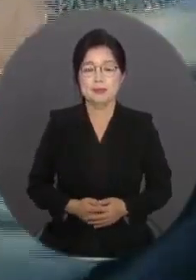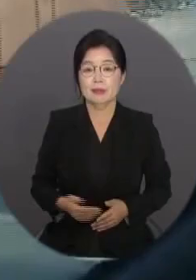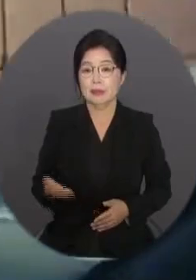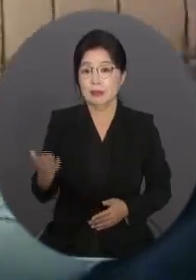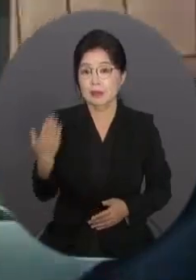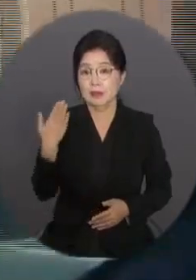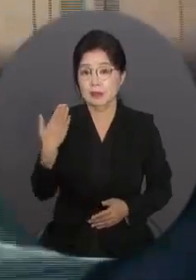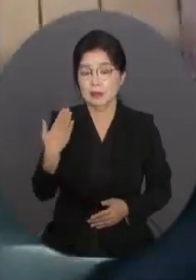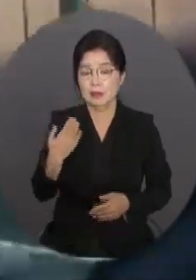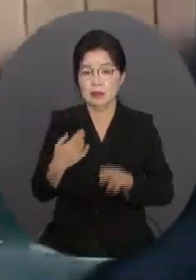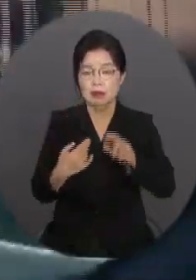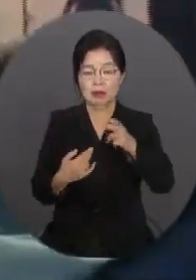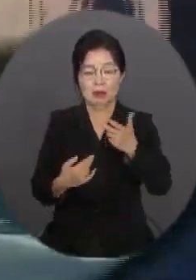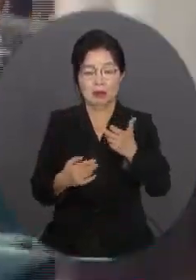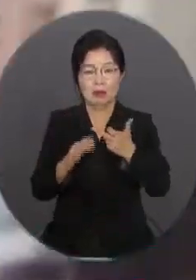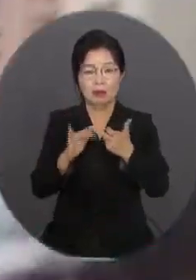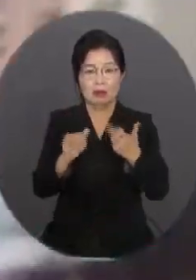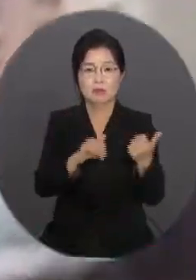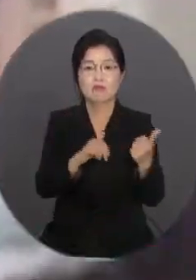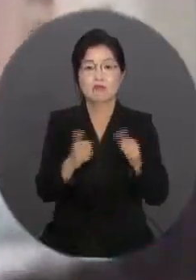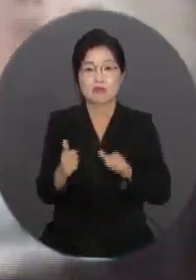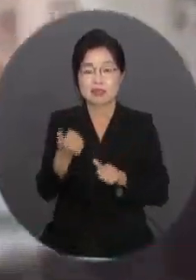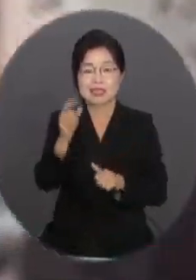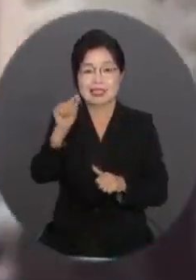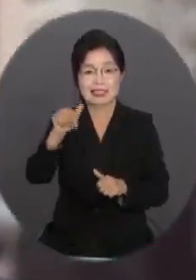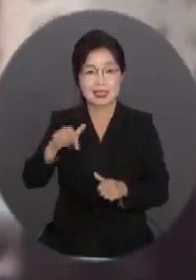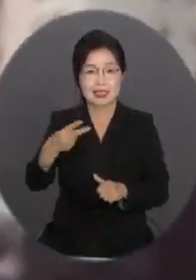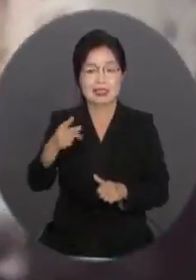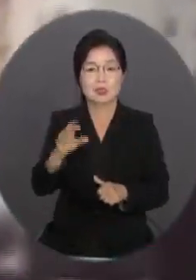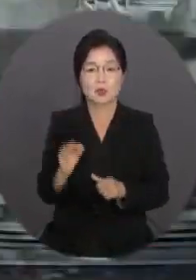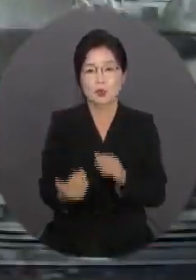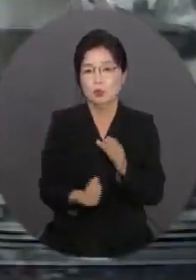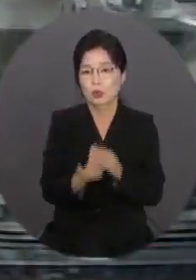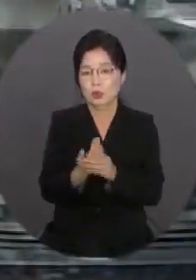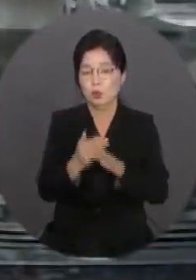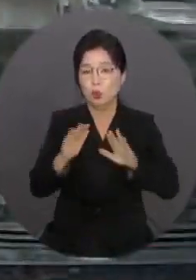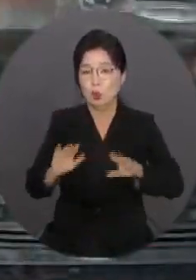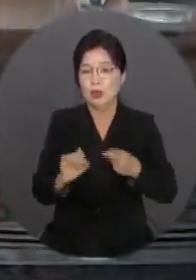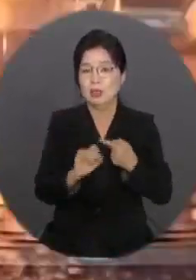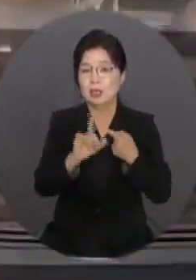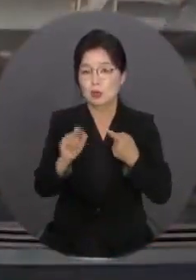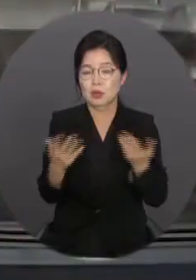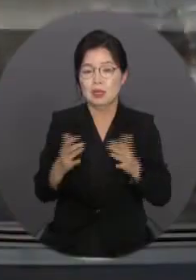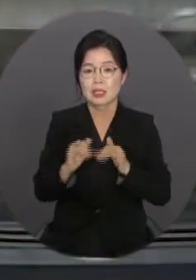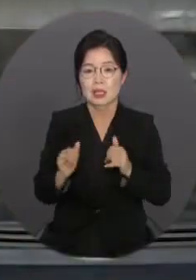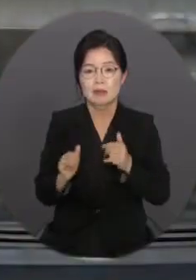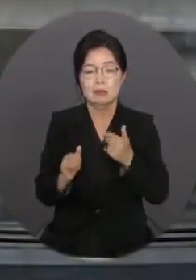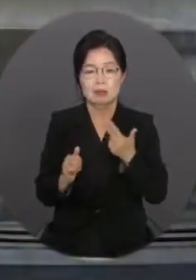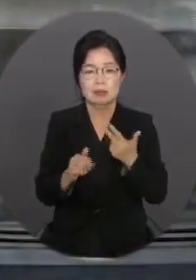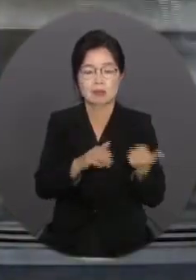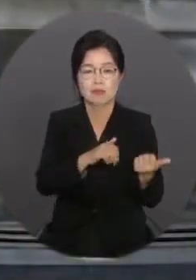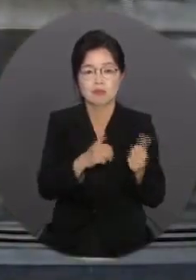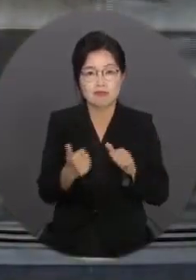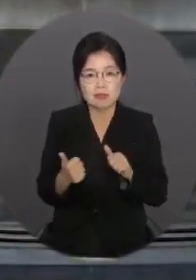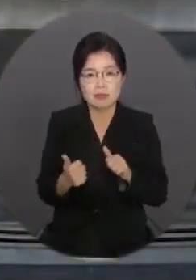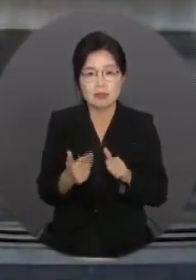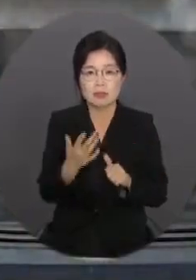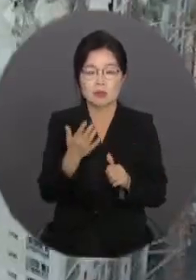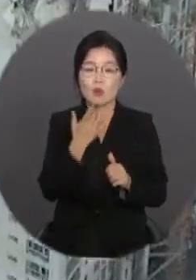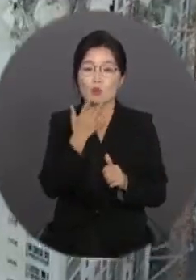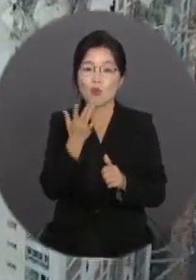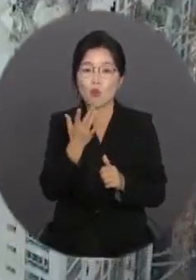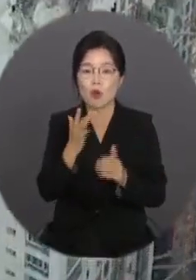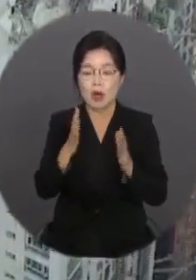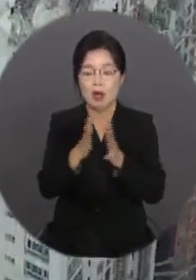지난해 17명의 사상자를 낸 광주 학동 참사. 올해 1월 근로자 6명의 목숨을 앗아간 광주 화정동